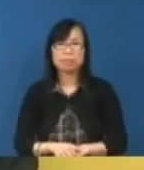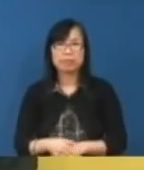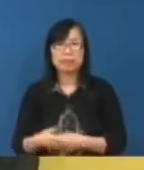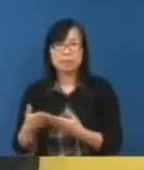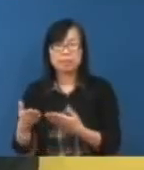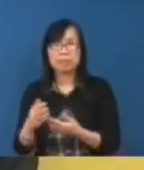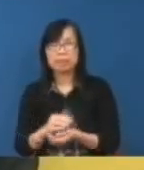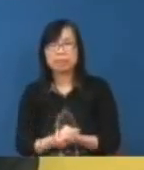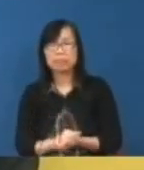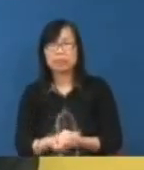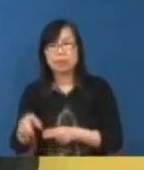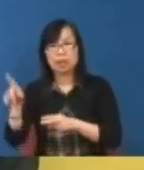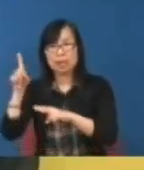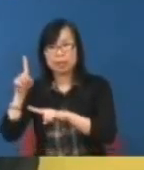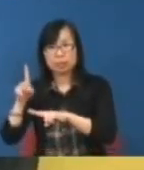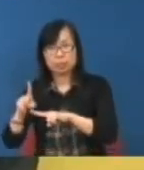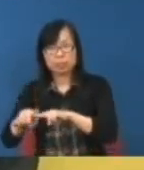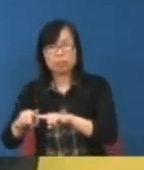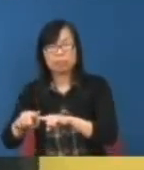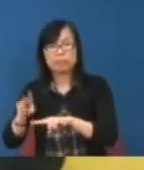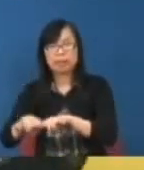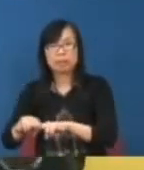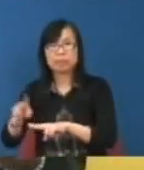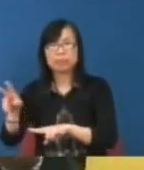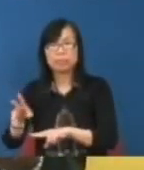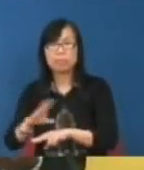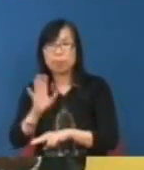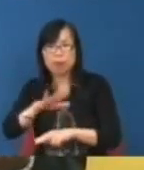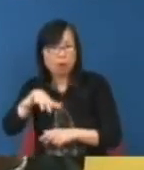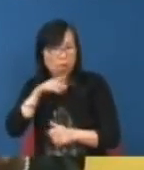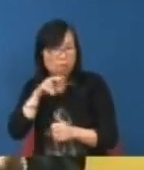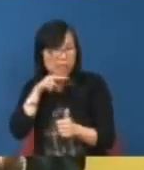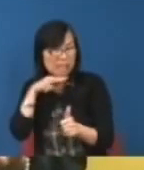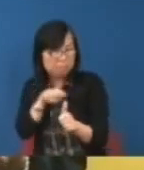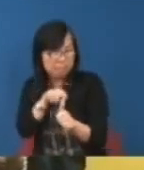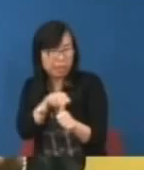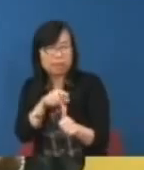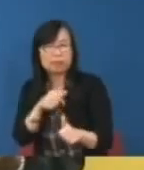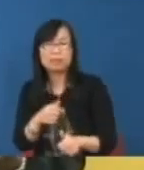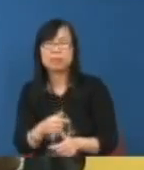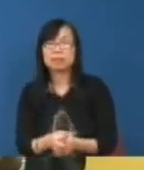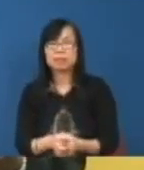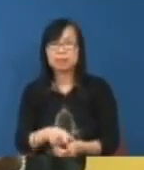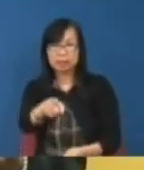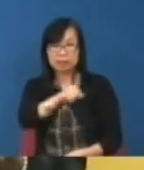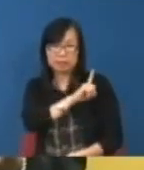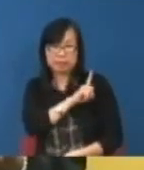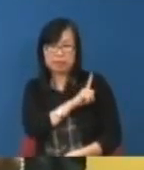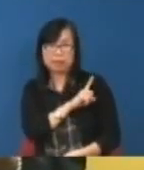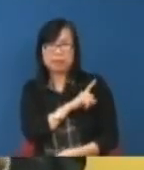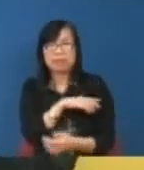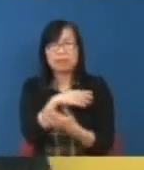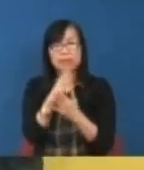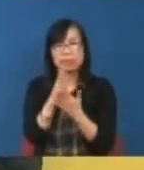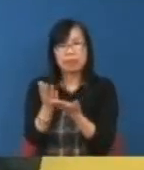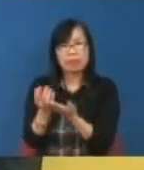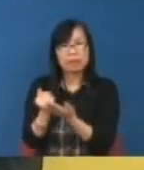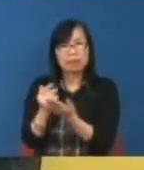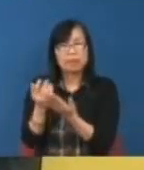俾翻轉頭。即係共產黨就話嗱，你唔好話呃你要啊，你自己埋嚟半推半就噶，係